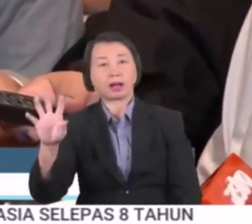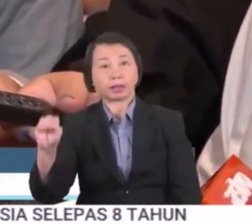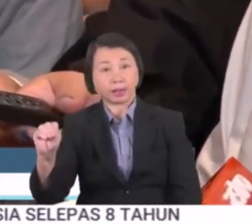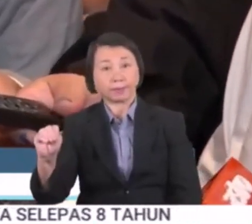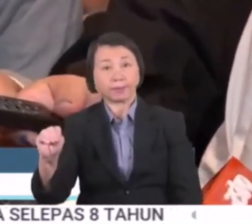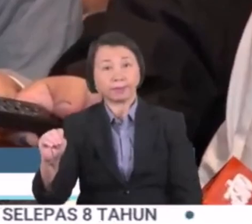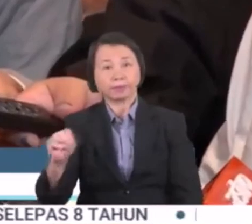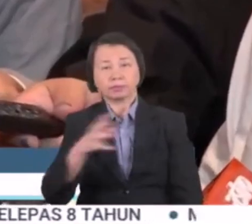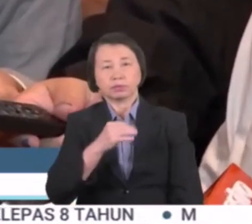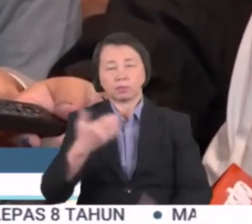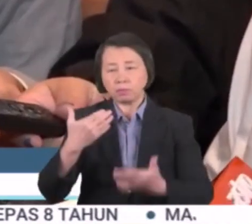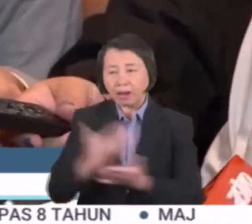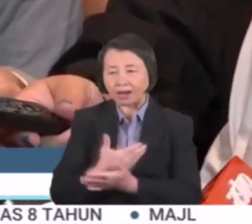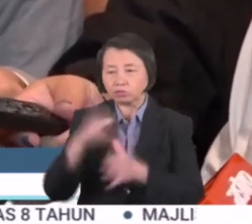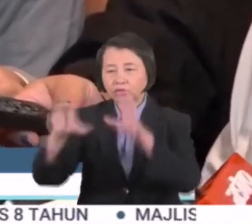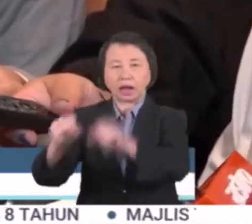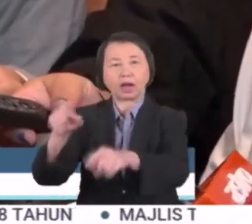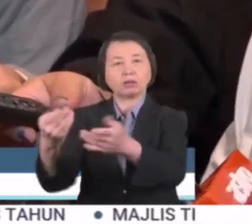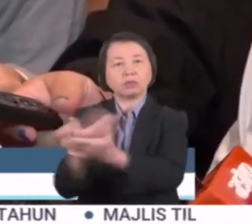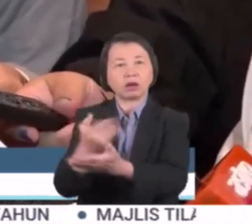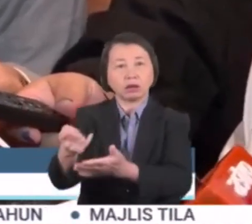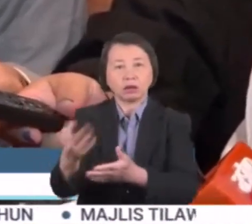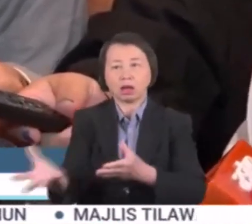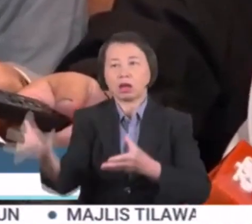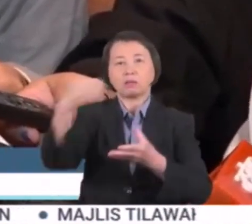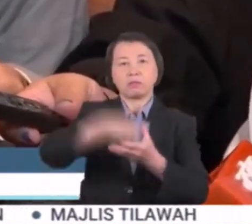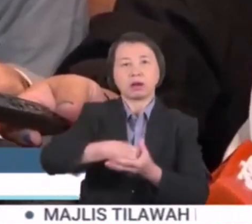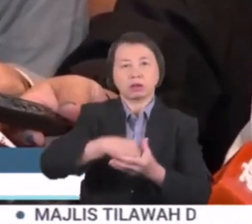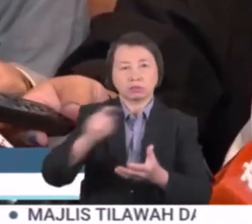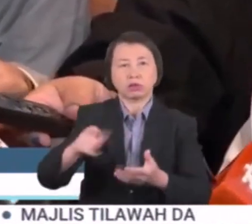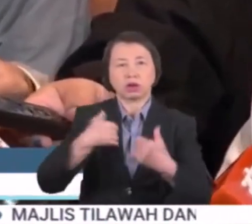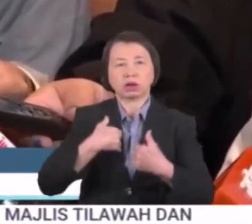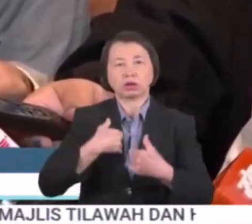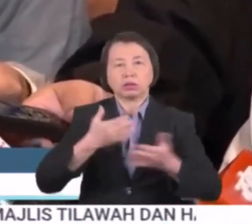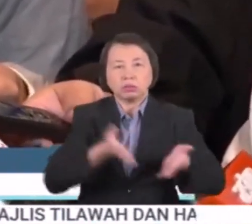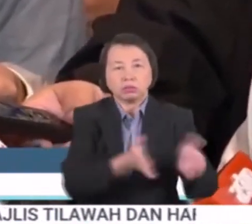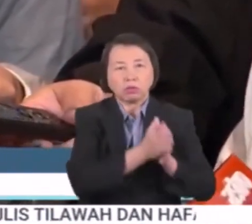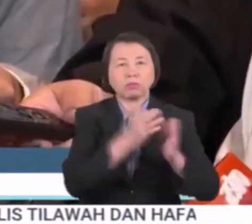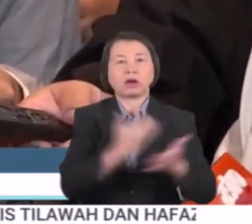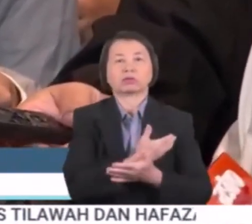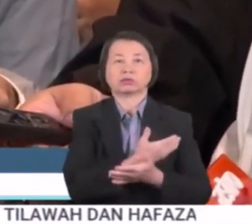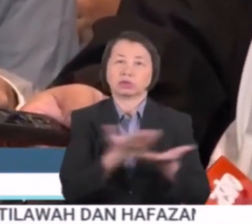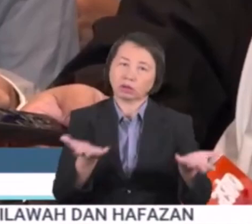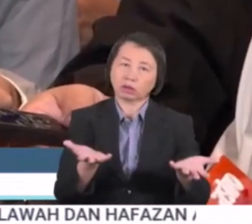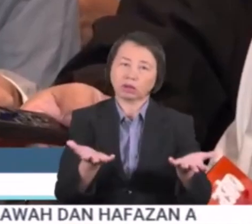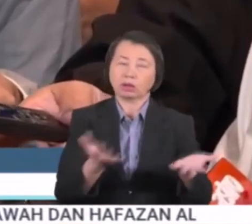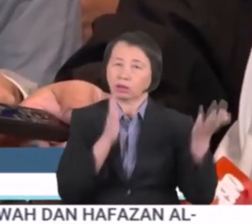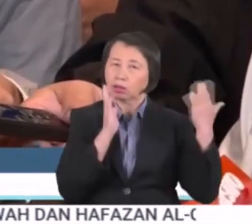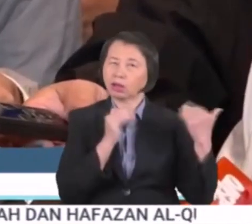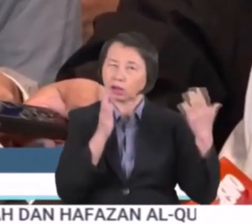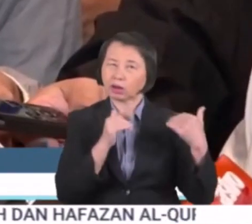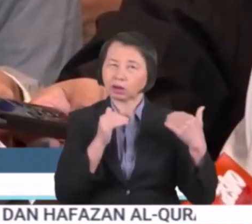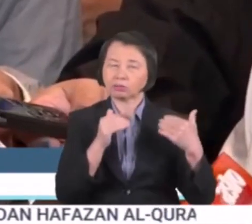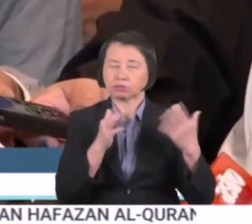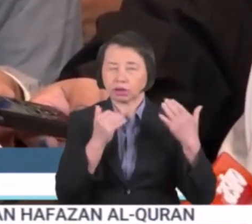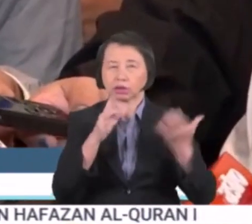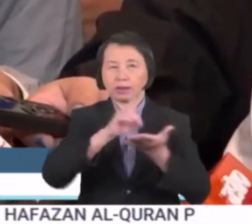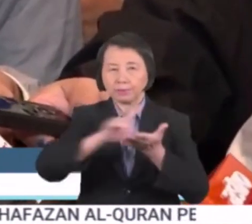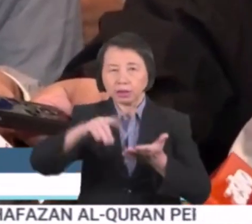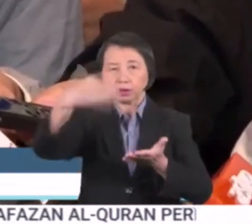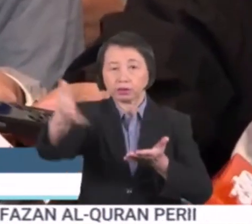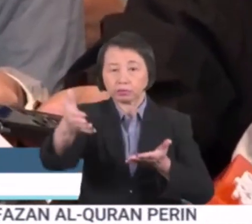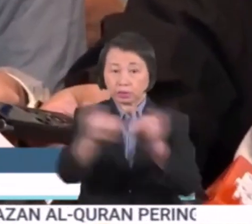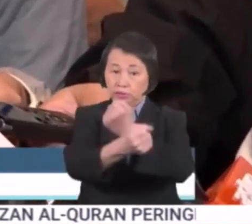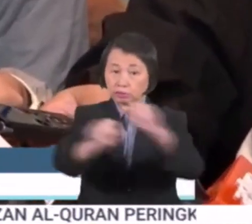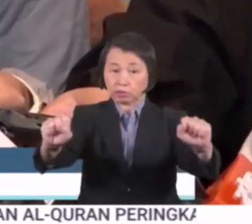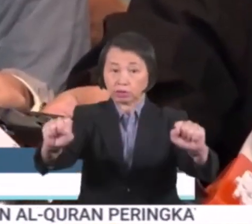perkara yang baru ini perlu kita masukkan, perlu ada planning yang barulah. Jadi hopefully lah by next week sudah